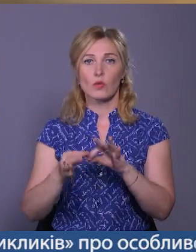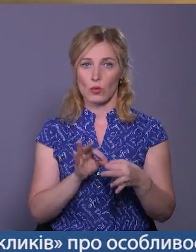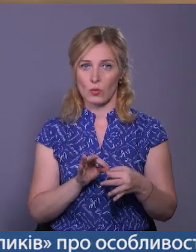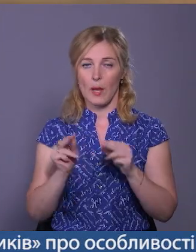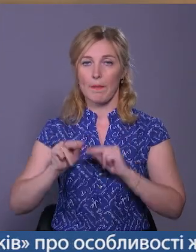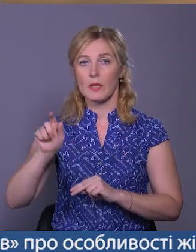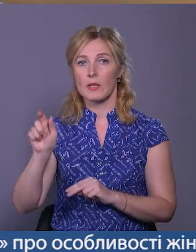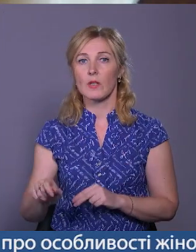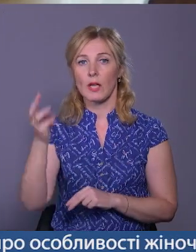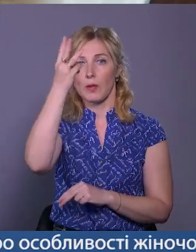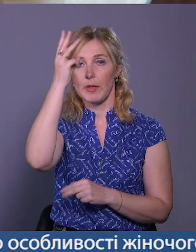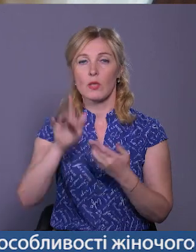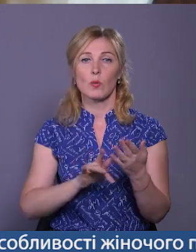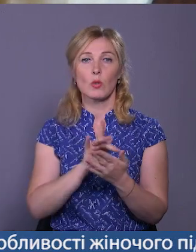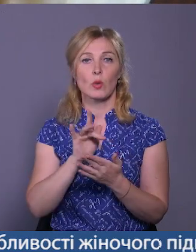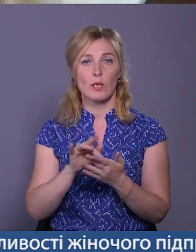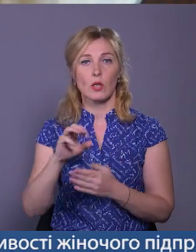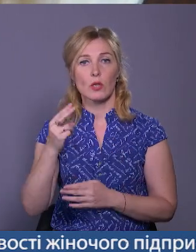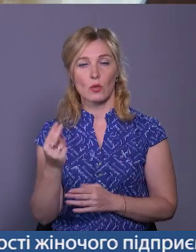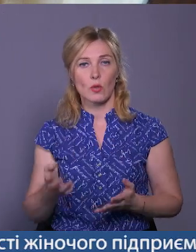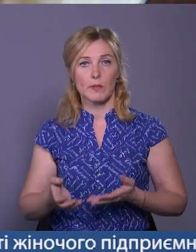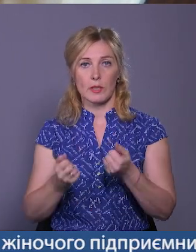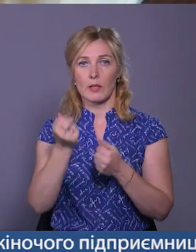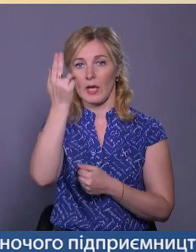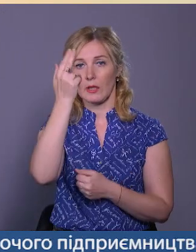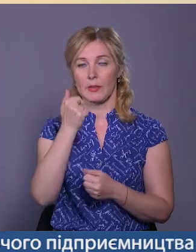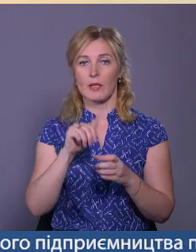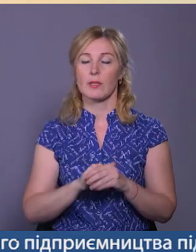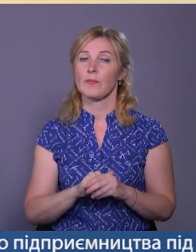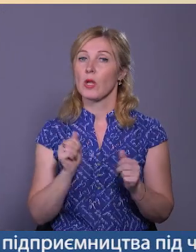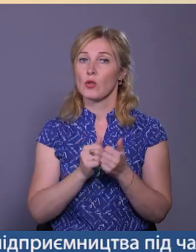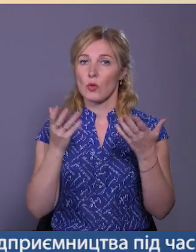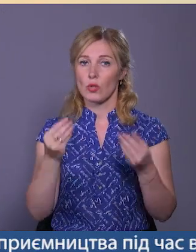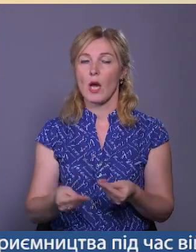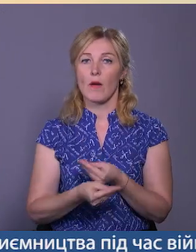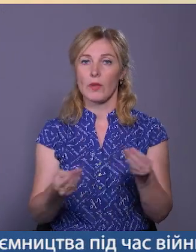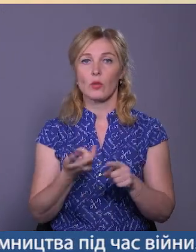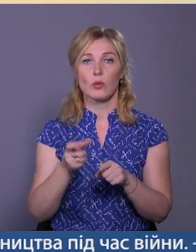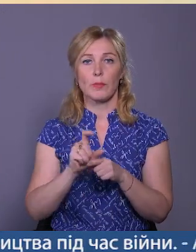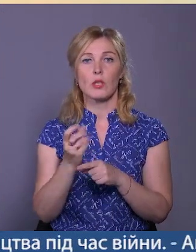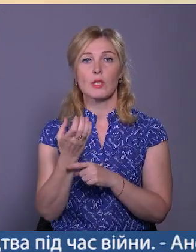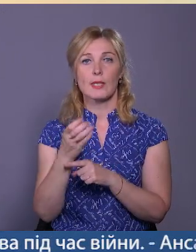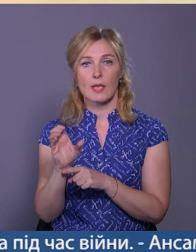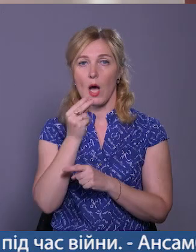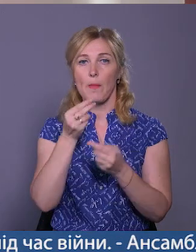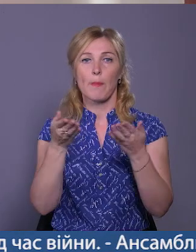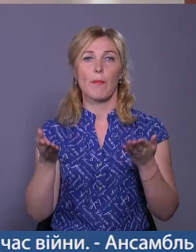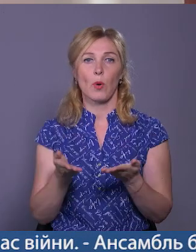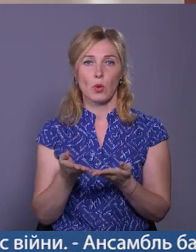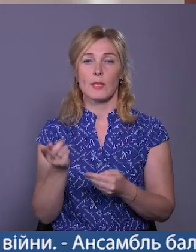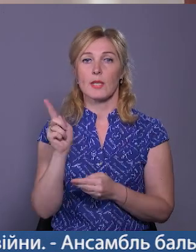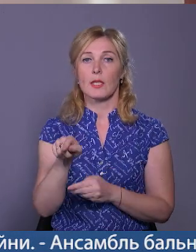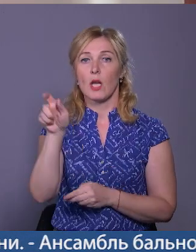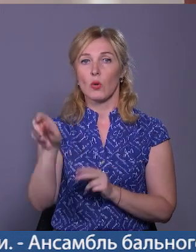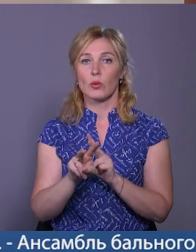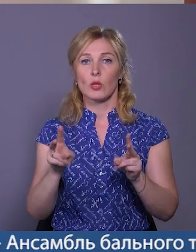працівники Хмельницького міського центру соціальної підтримки та адаптації щодня видають більше 100 порцій їжі ті люди